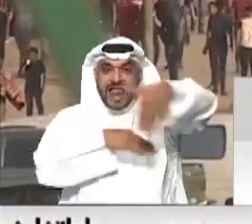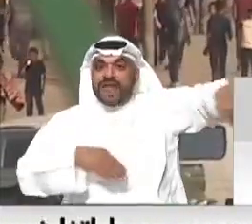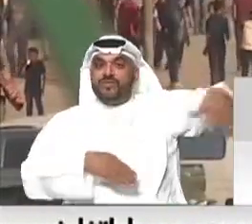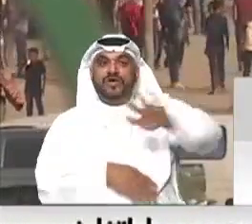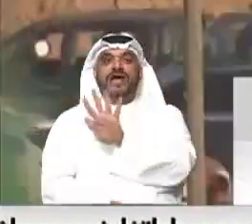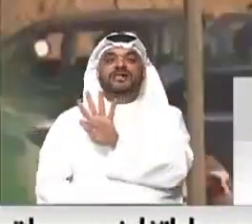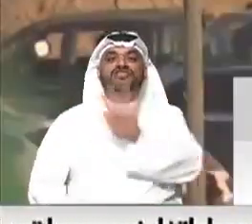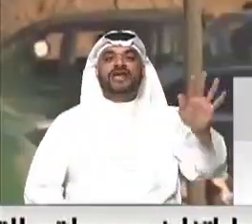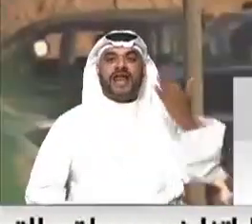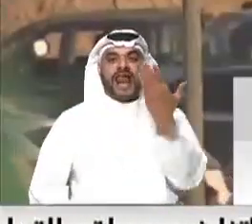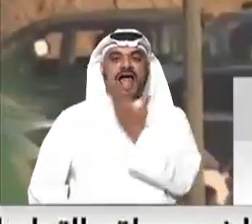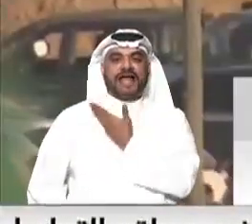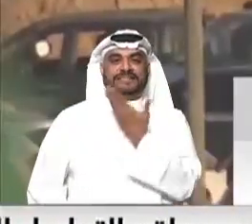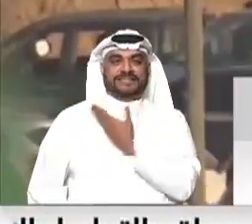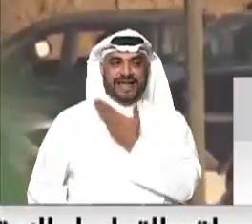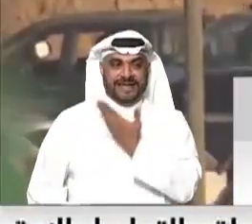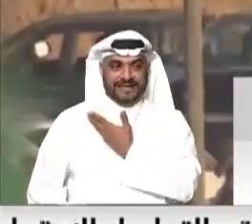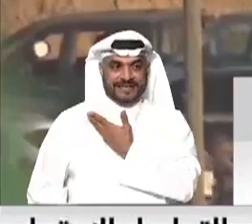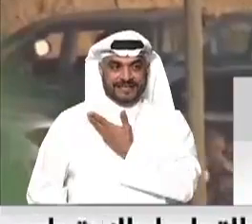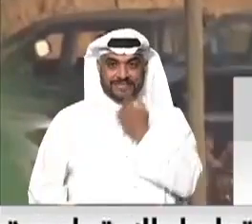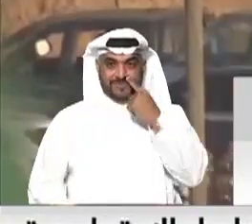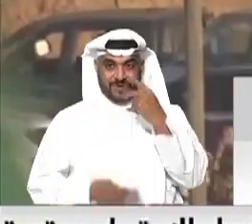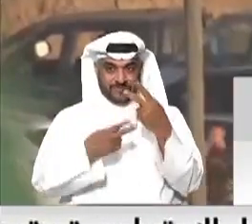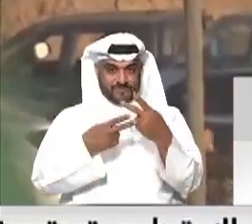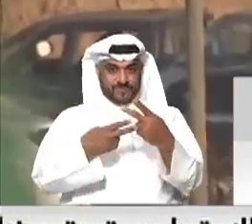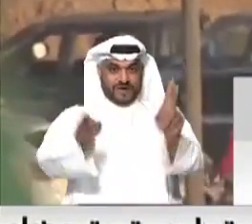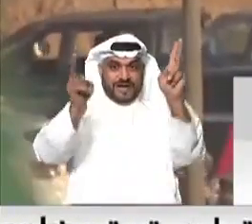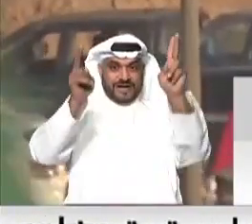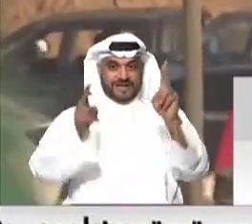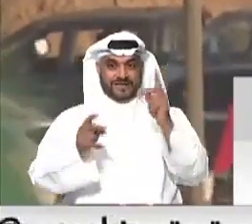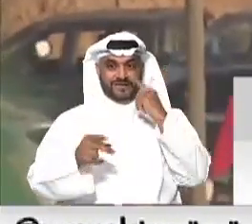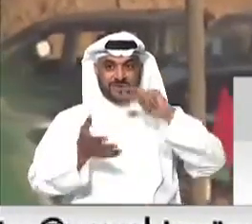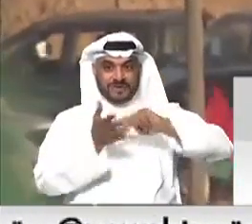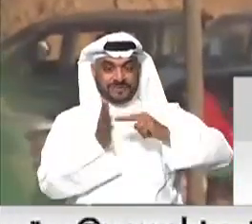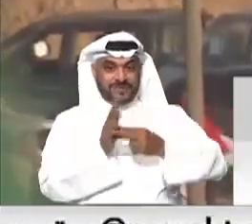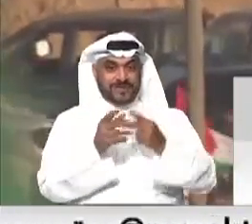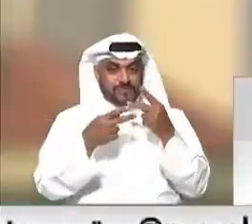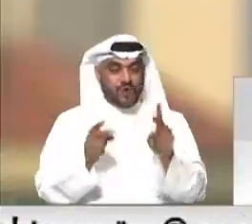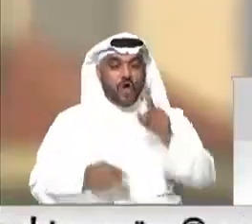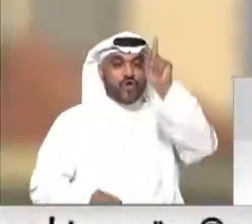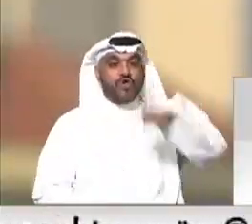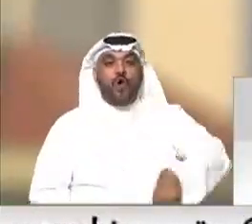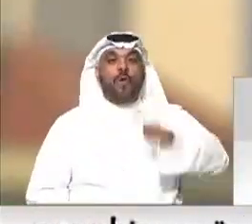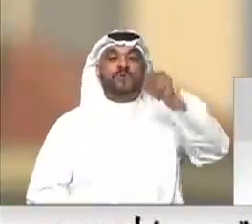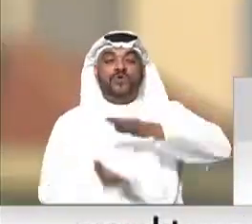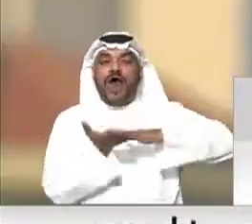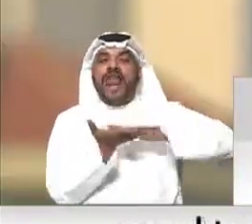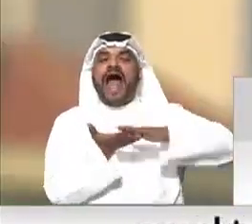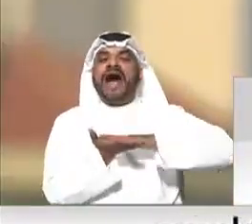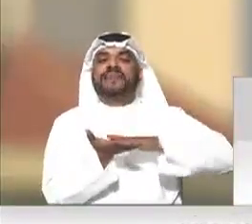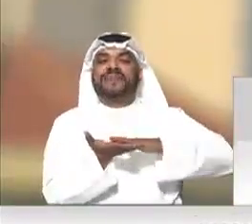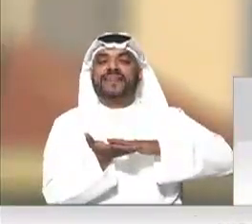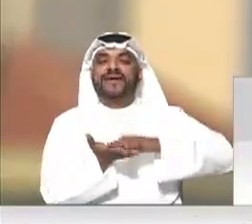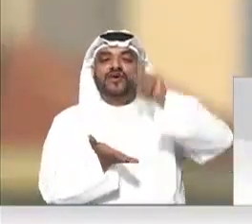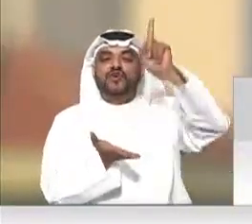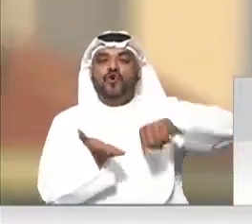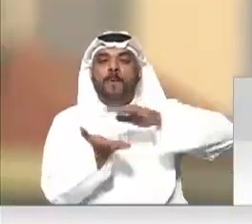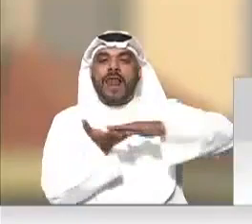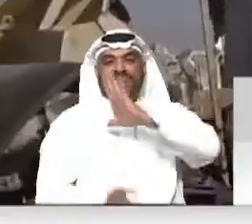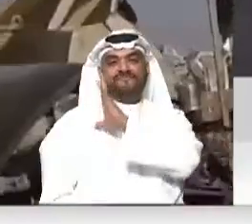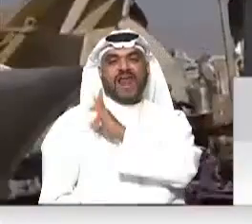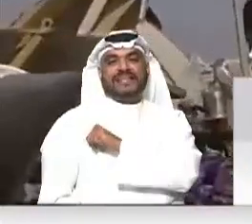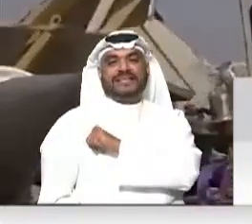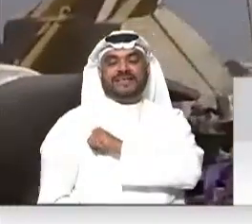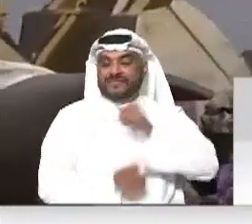لمدينة غزة نقطة انطلاق الفعاليات والمسيرات ليوم الأرض، والذي يتزامن مع دعوة